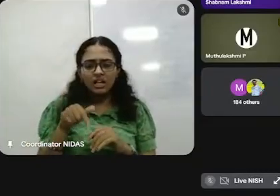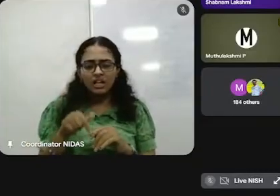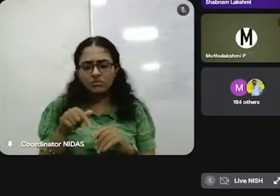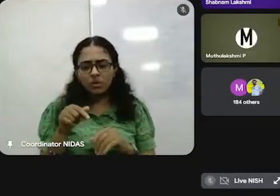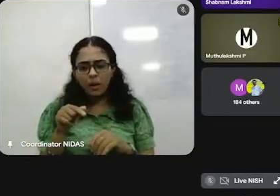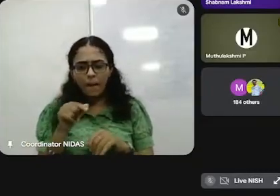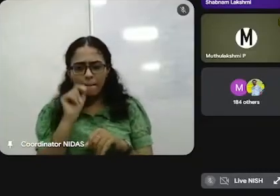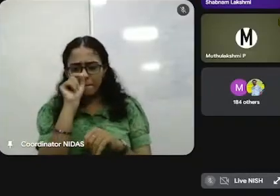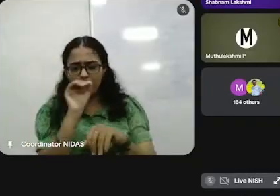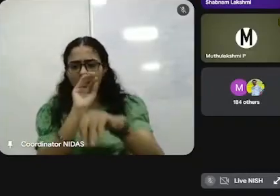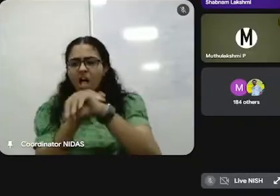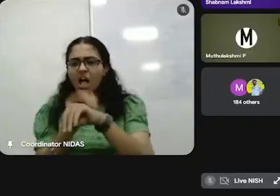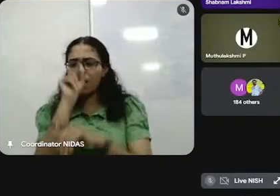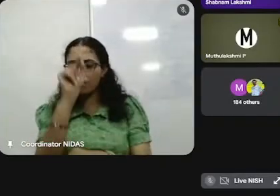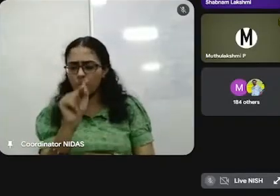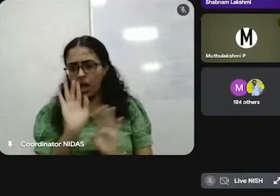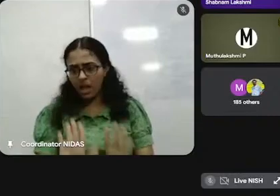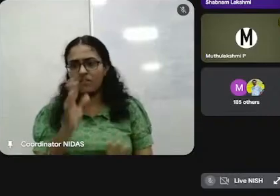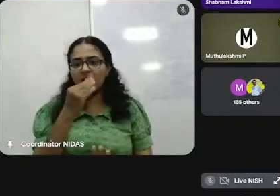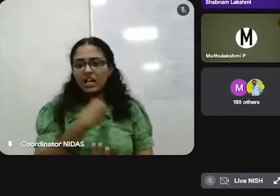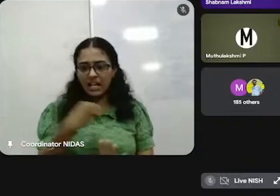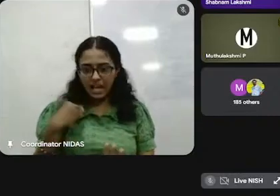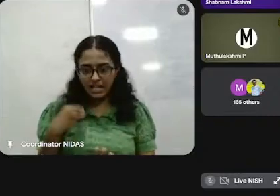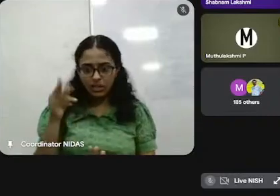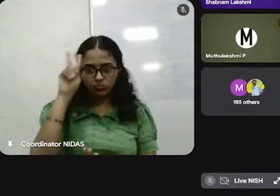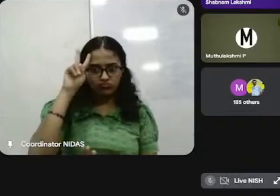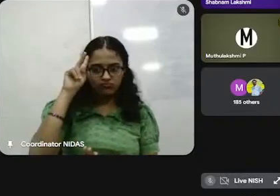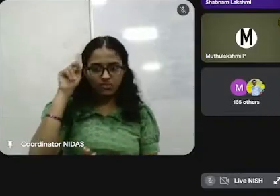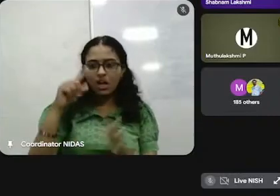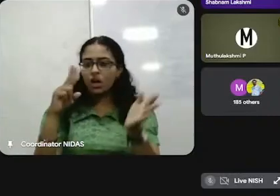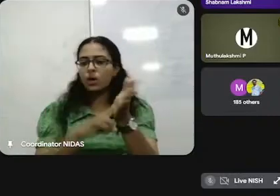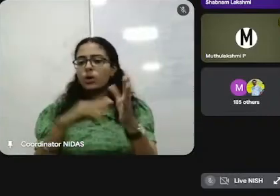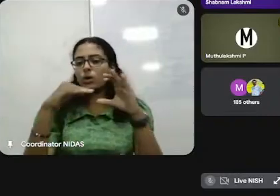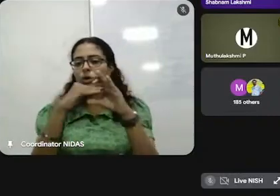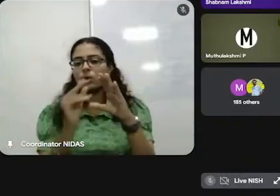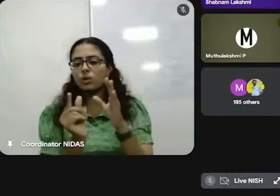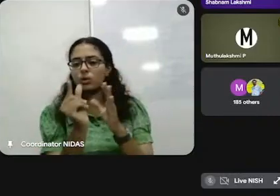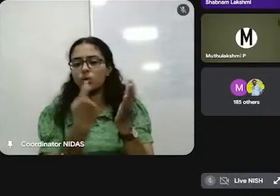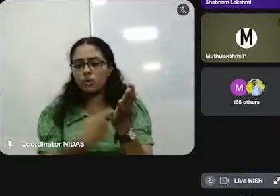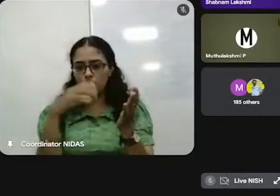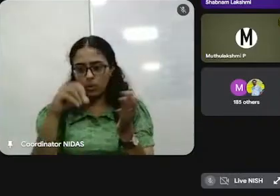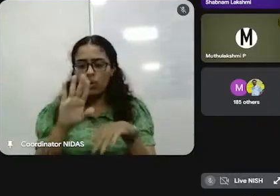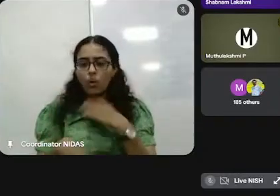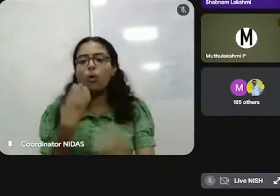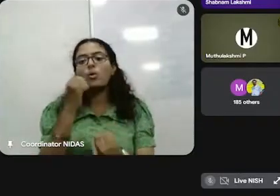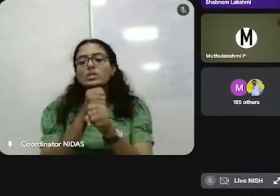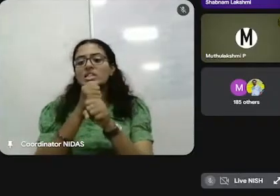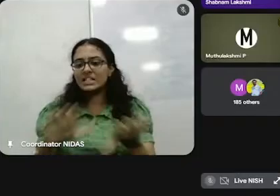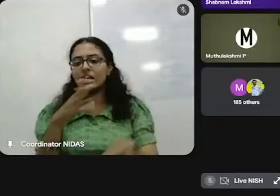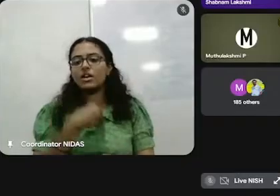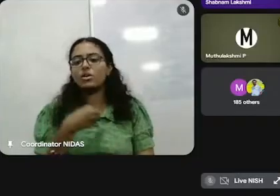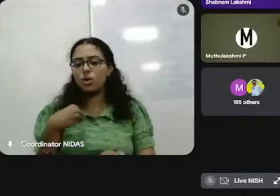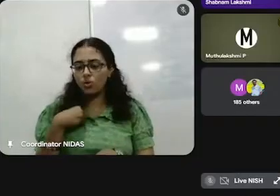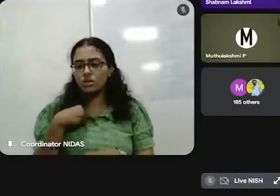ഉള്ളപ്പം ഒന്നുകിൽ ഒരു ന്യൂറോളജിസ്റ്റ് മാഡം മുത്തുലക്ഷ്മി മാഡം പറഞ്ഞതുപോലെ ഒരു ജനറൽ മെഡിസിൻ കാണിക്കാം, അല്ലെങ്കിൽ ഒരു